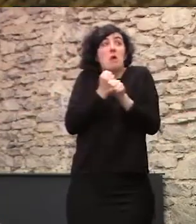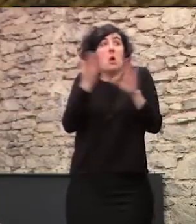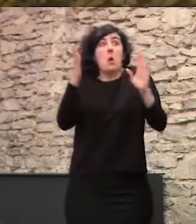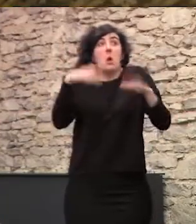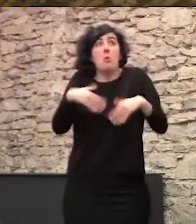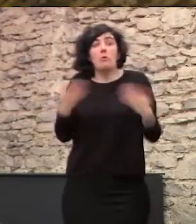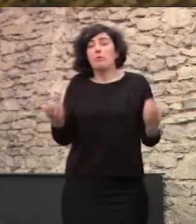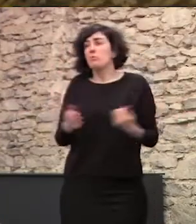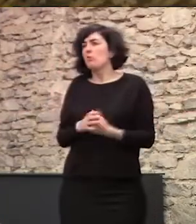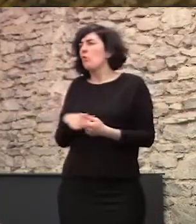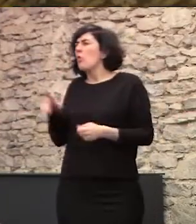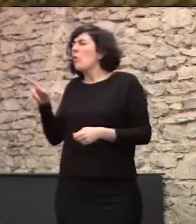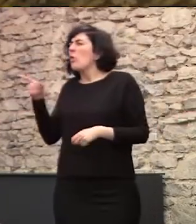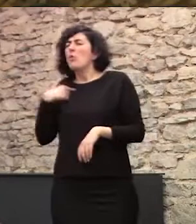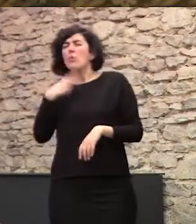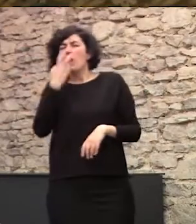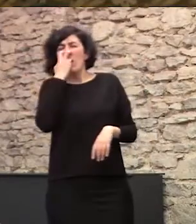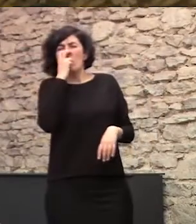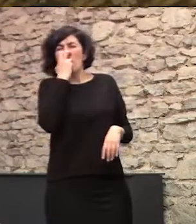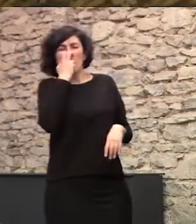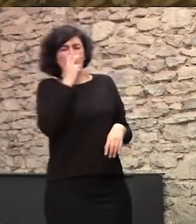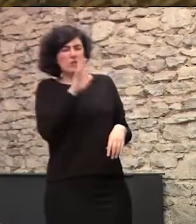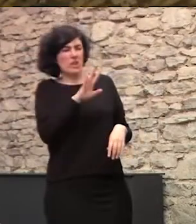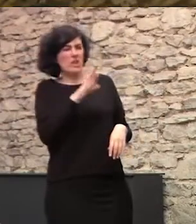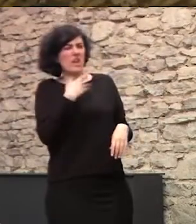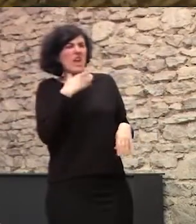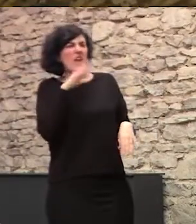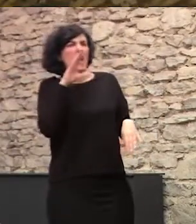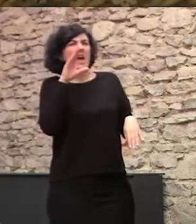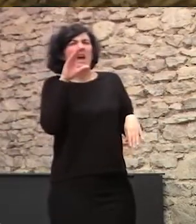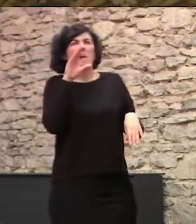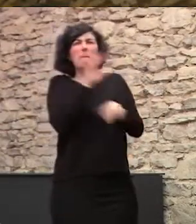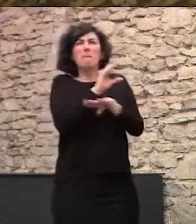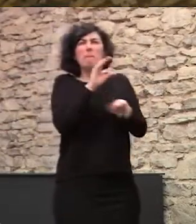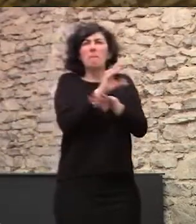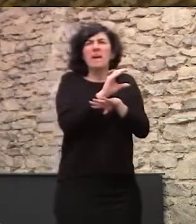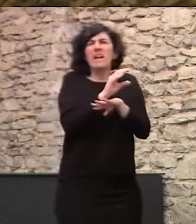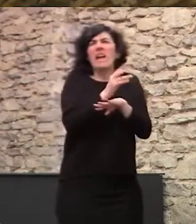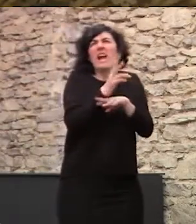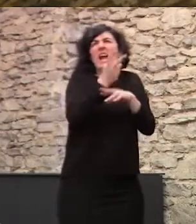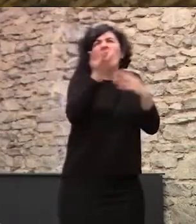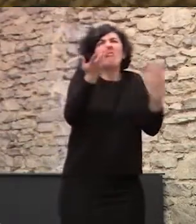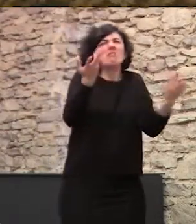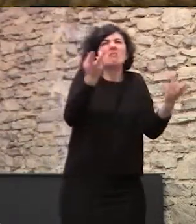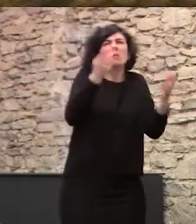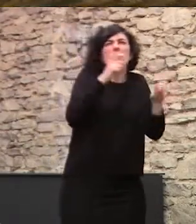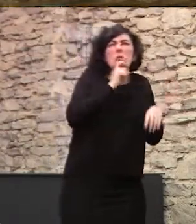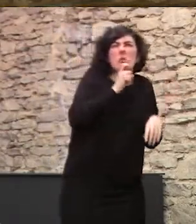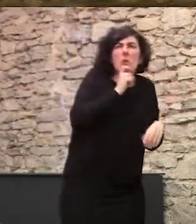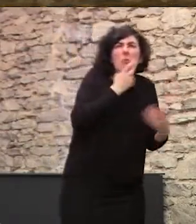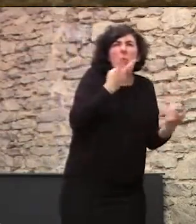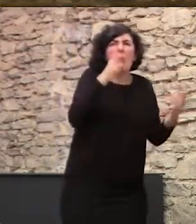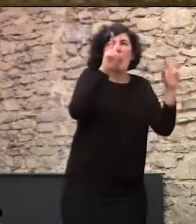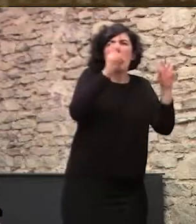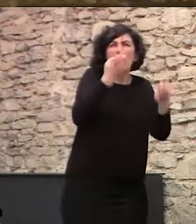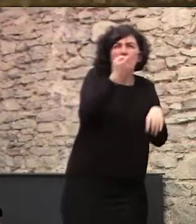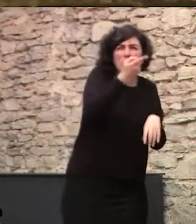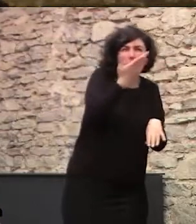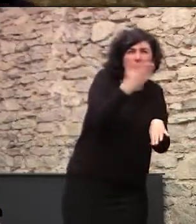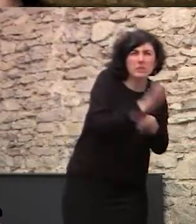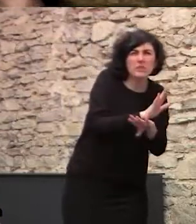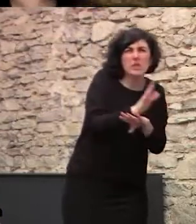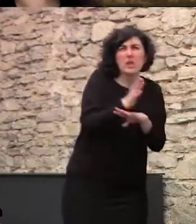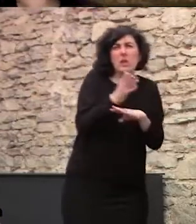beste zer. Eta nire datza bat, beti kurisi da izan dute, beka hori nula da, oza, zuek proposaten duzu gai bat, edo diara maten da novela, bazen gure